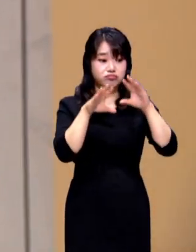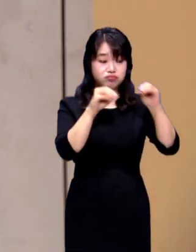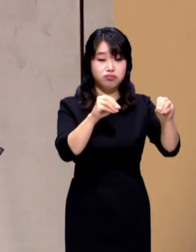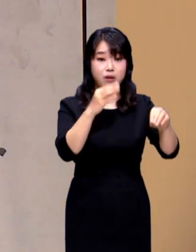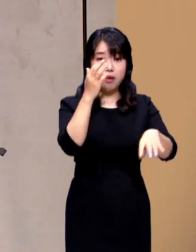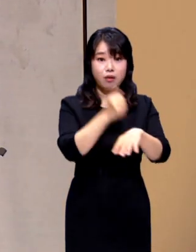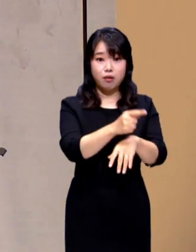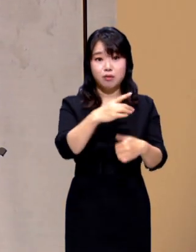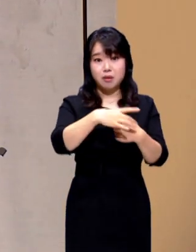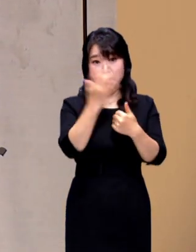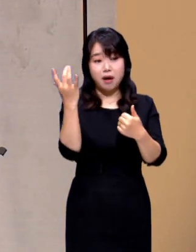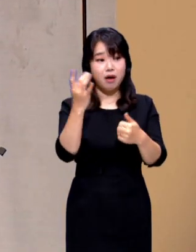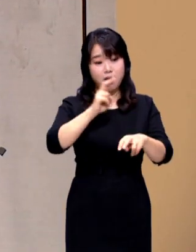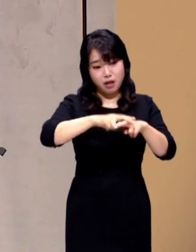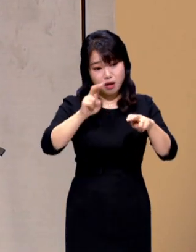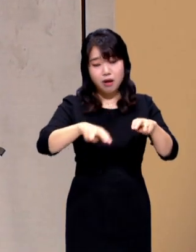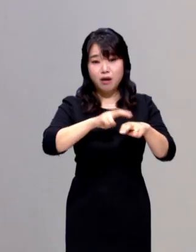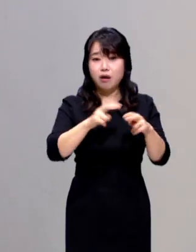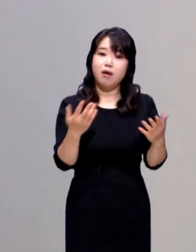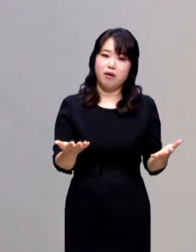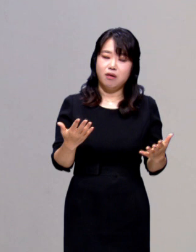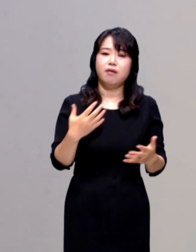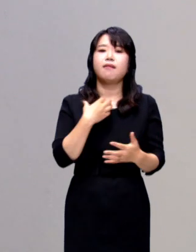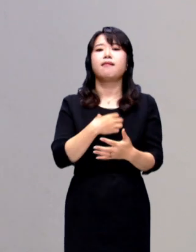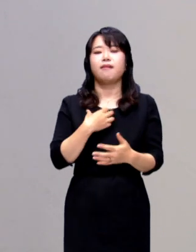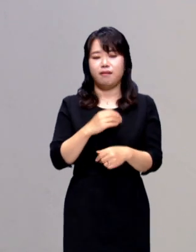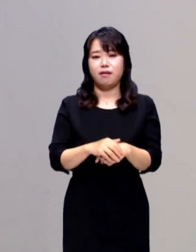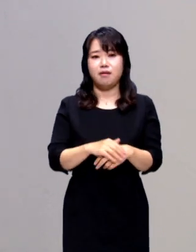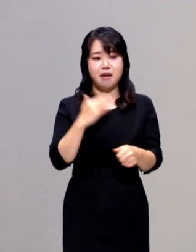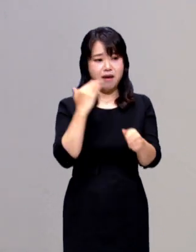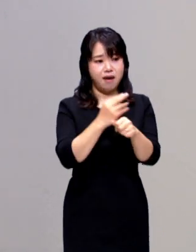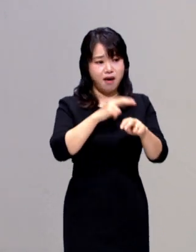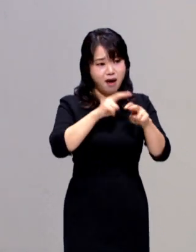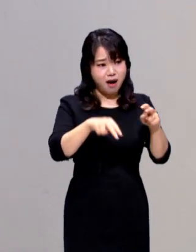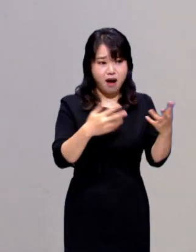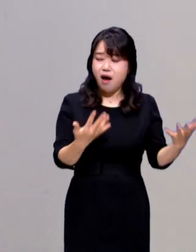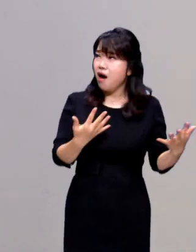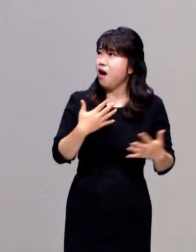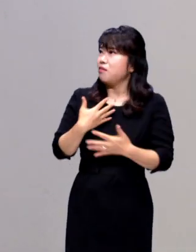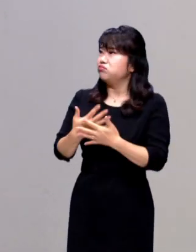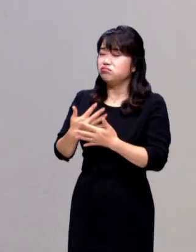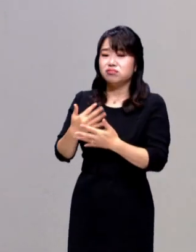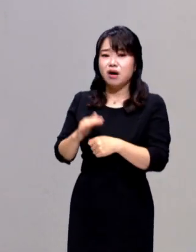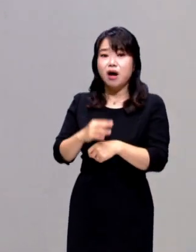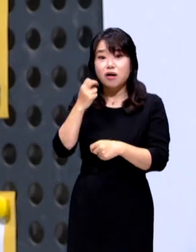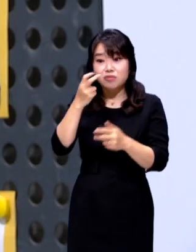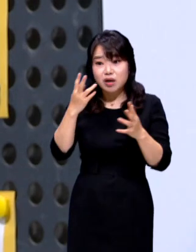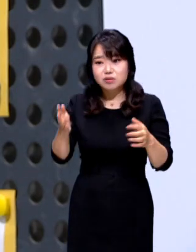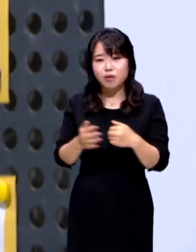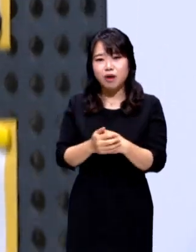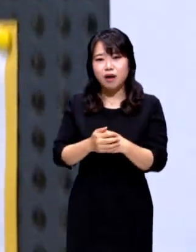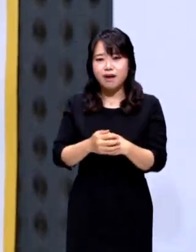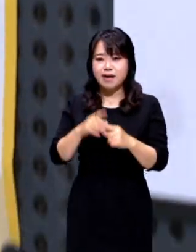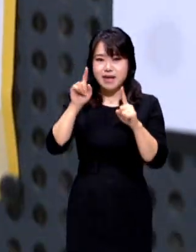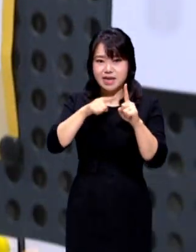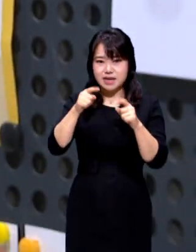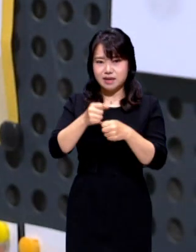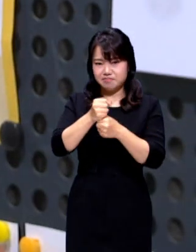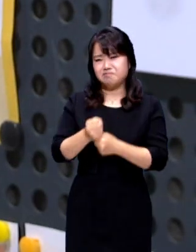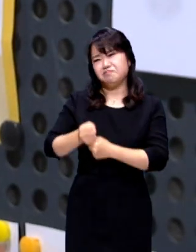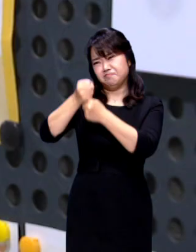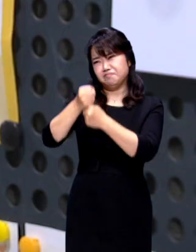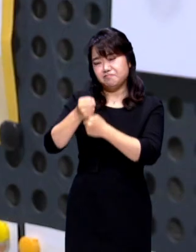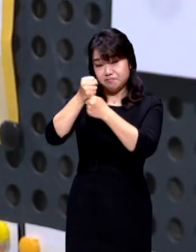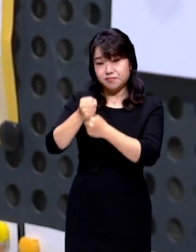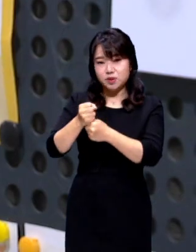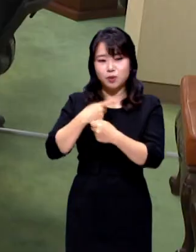이들의 고용 승계는 보장되지 않습니다. 해고 위기에 놓인 센터 직원들 역시 두 달 가까이 1인 시위와 단체 행동